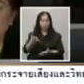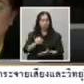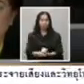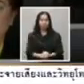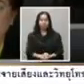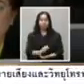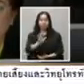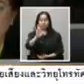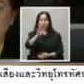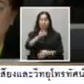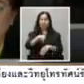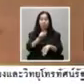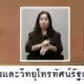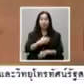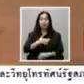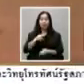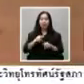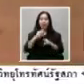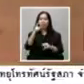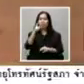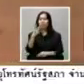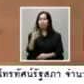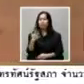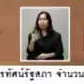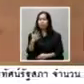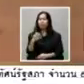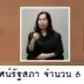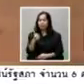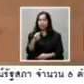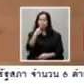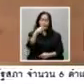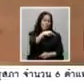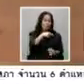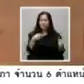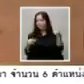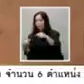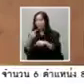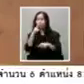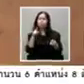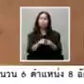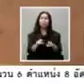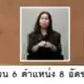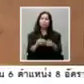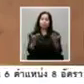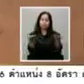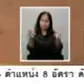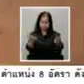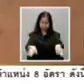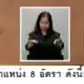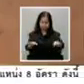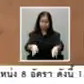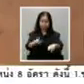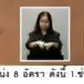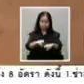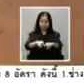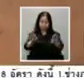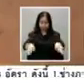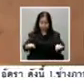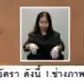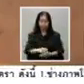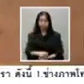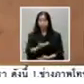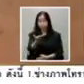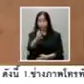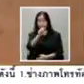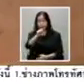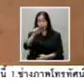จฉัยว่ามันไม่ได้เกิดความเสียหายอะไรต่างคนต่างก็พูดกันไปมาฉะนั้นเชิญนั่งนะครับเชิญท่านเสรีอภิปรายครับ